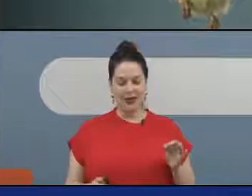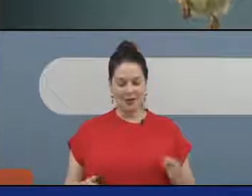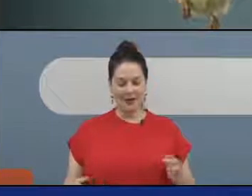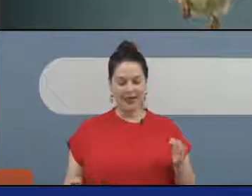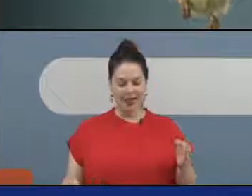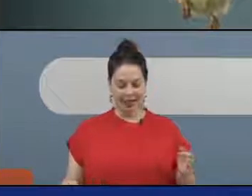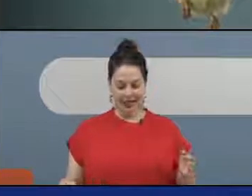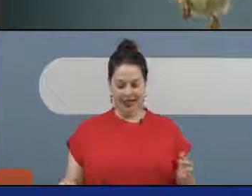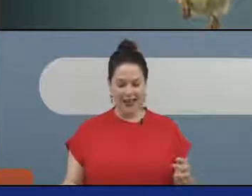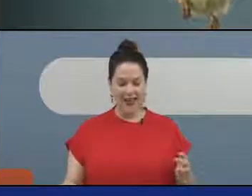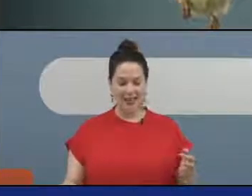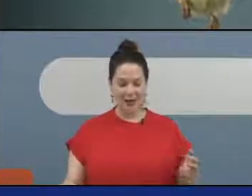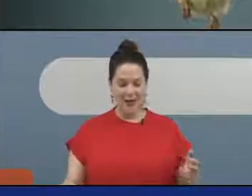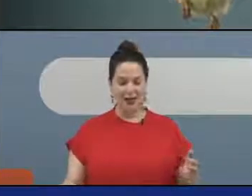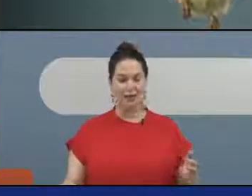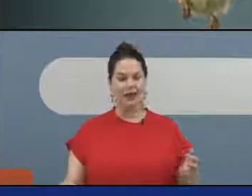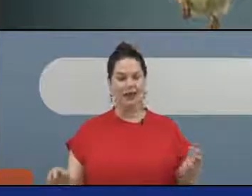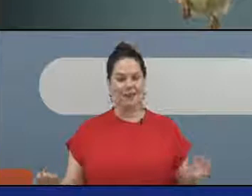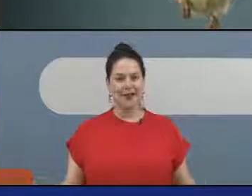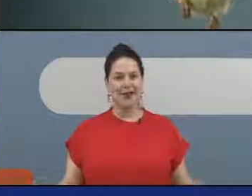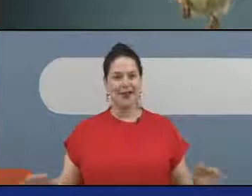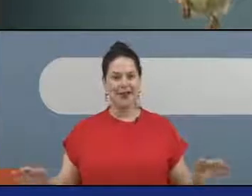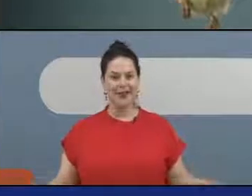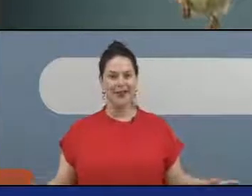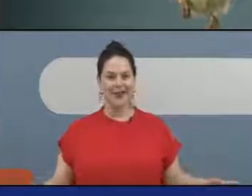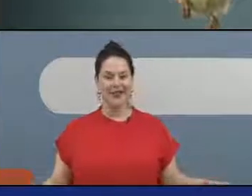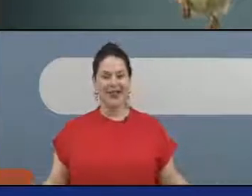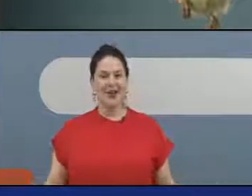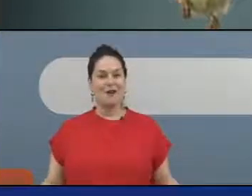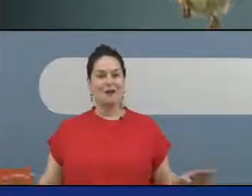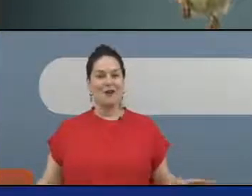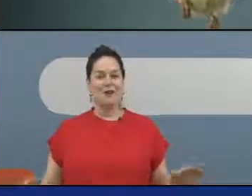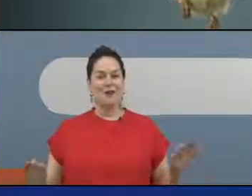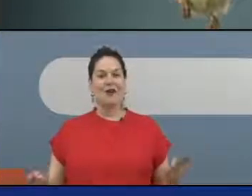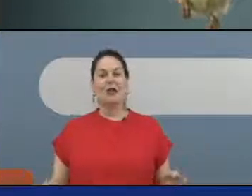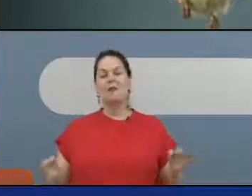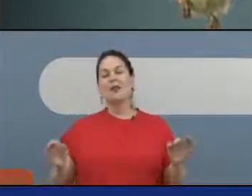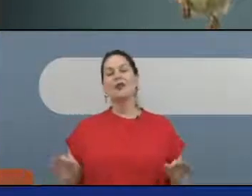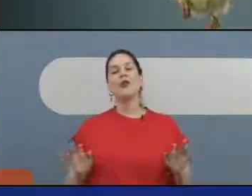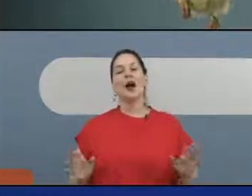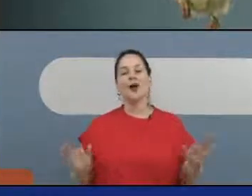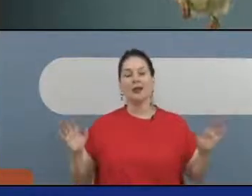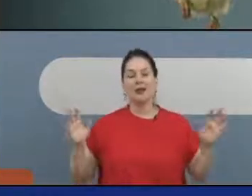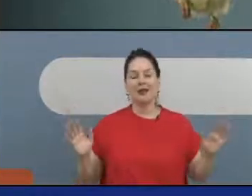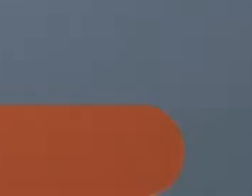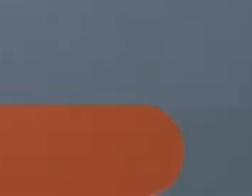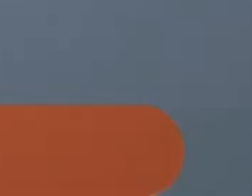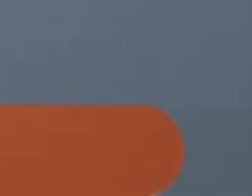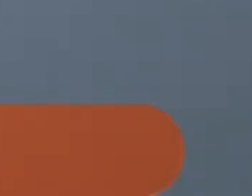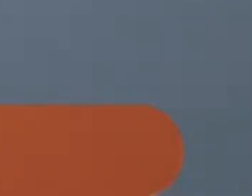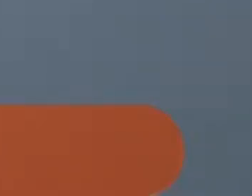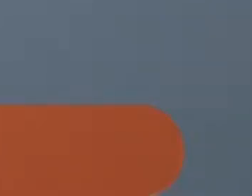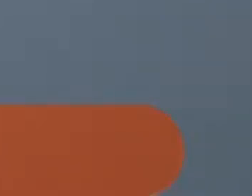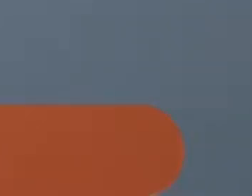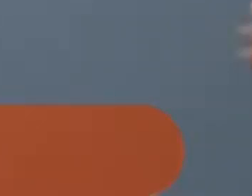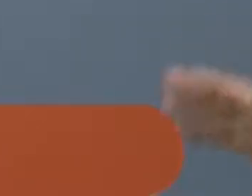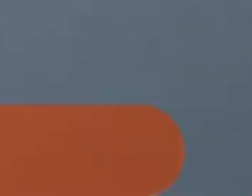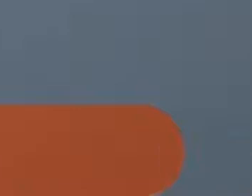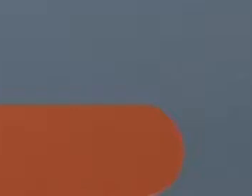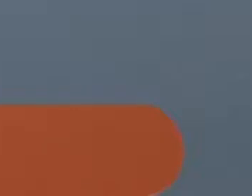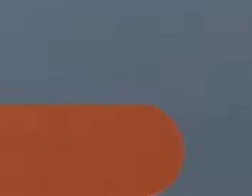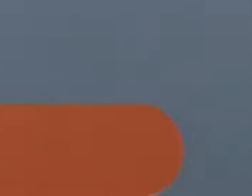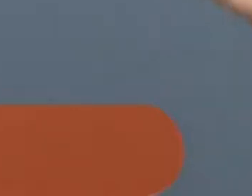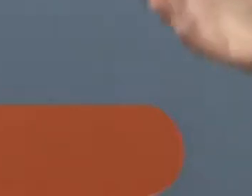אם הם יכולים כך לצלוח את מרחבי הרקיע. אובידיוס אומר, מישהו ראה אותם מלמטה ואמר אין,